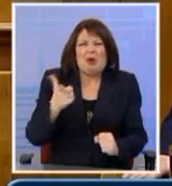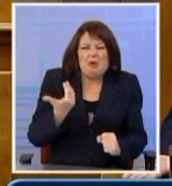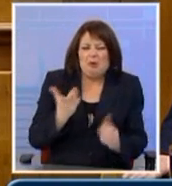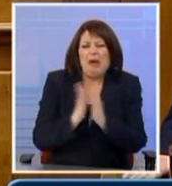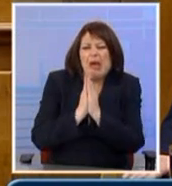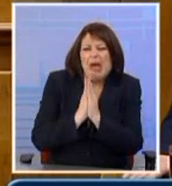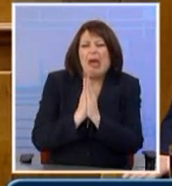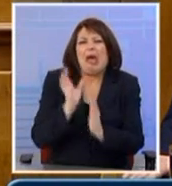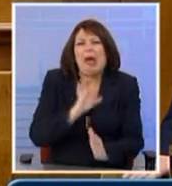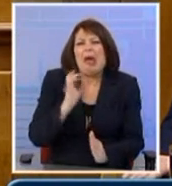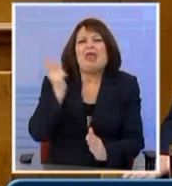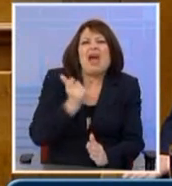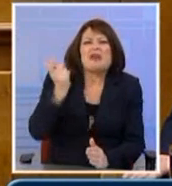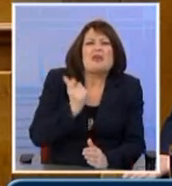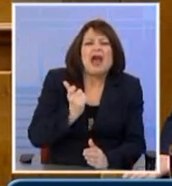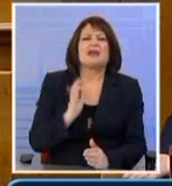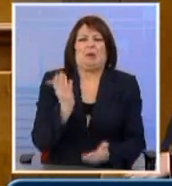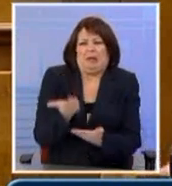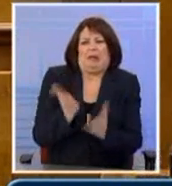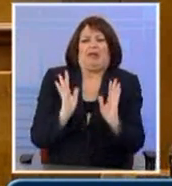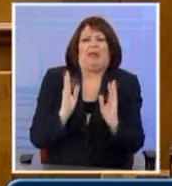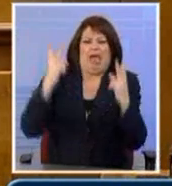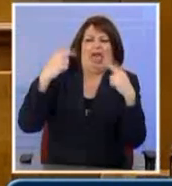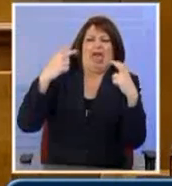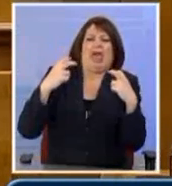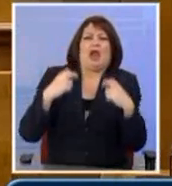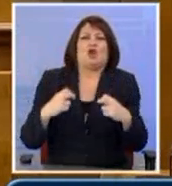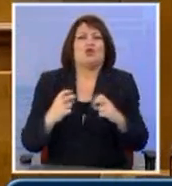συγγενούς που αναζητάει δάνειο και που τίθεται υπό έλεγχο.